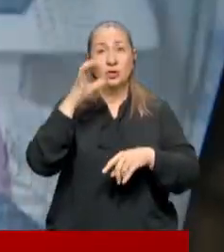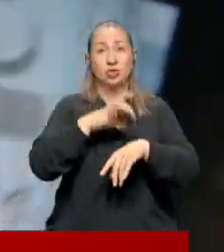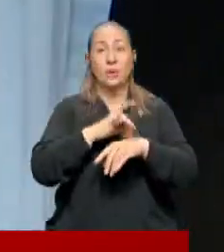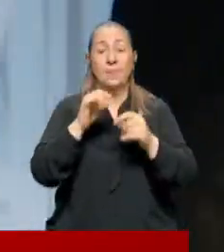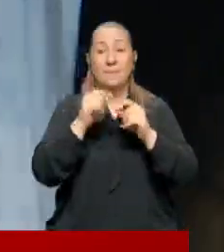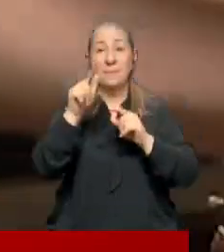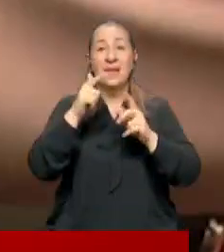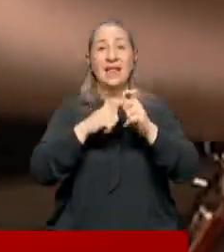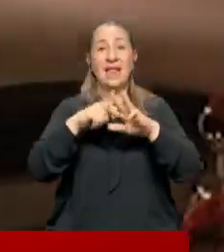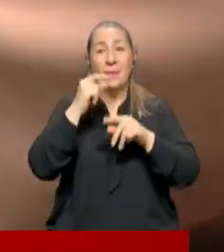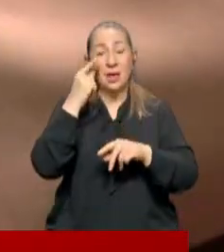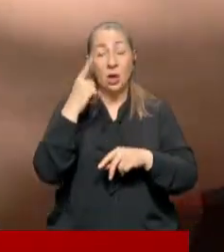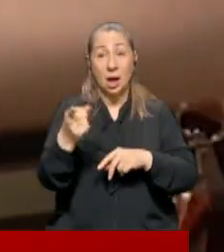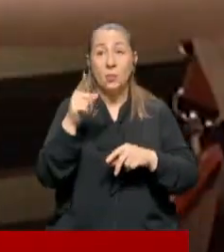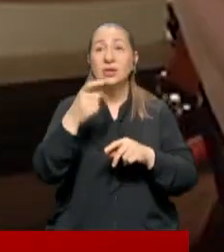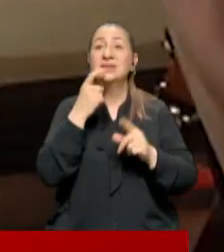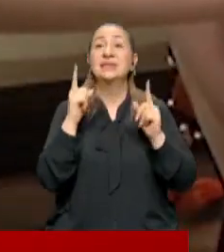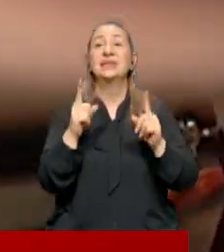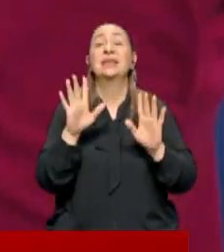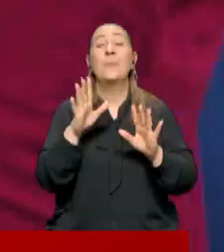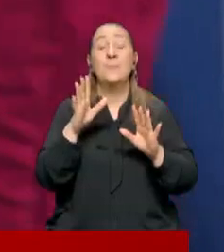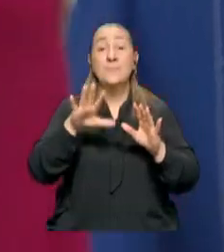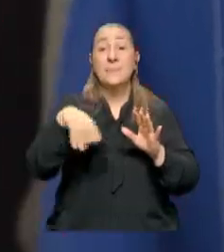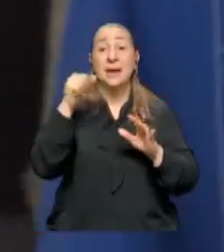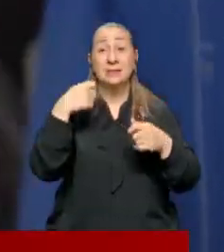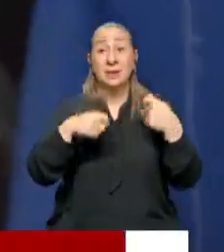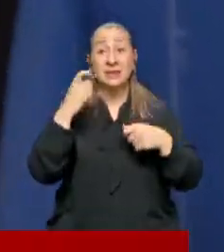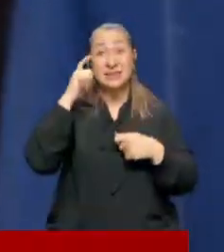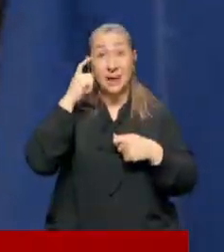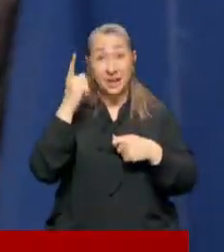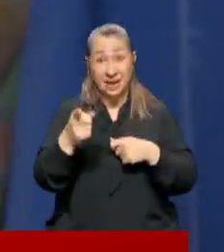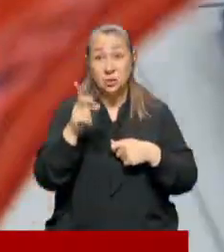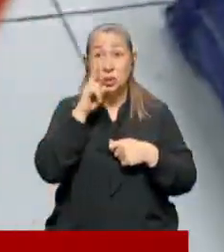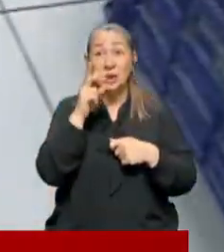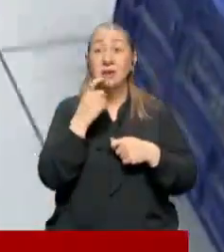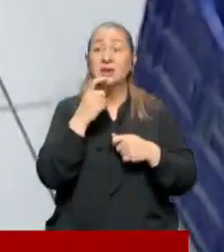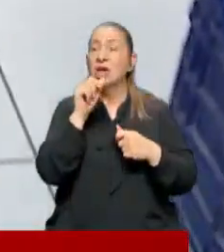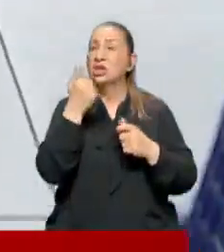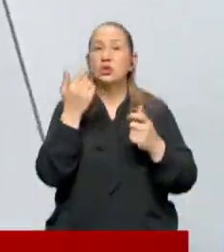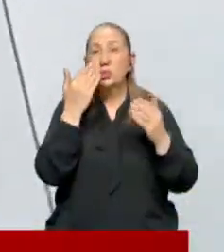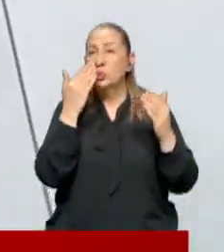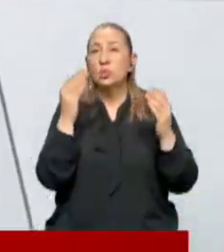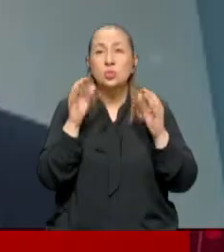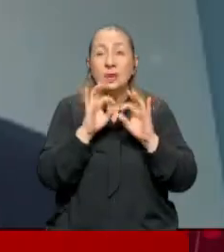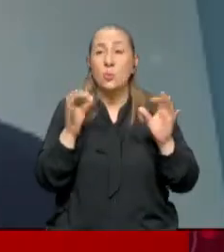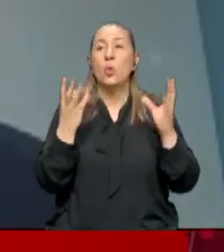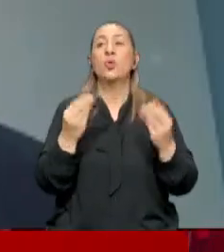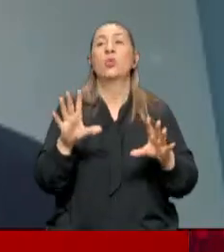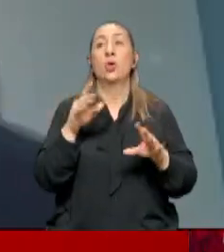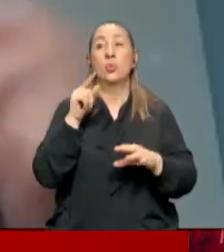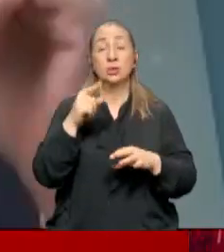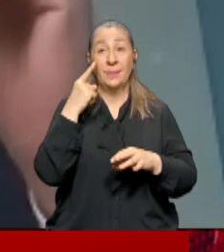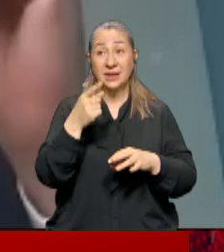Doktor bilgi Yılmaz'a göre bu yılla sınırlı değil Merkez Bankası tahminlerini son yıllarda hiç tutturamıyor burada